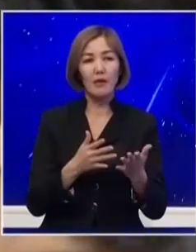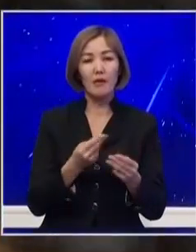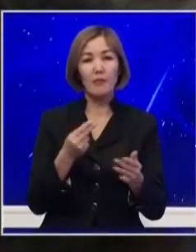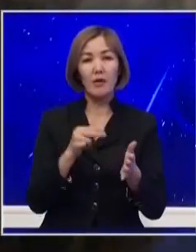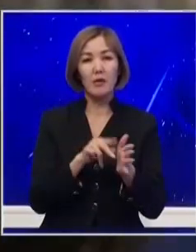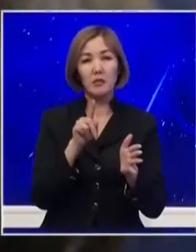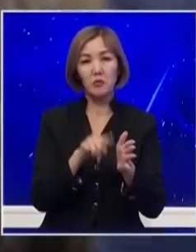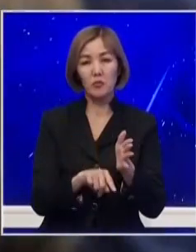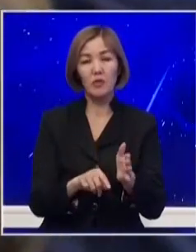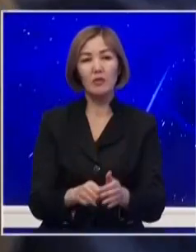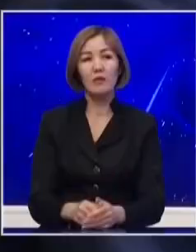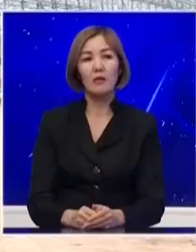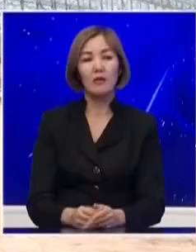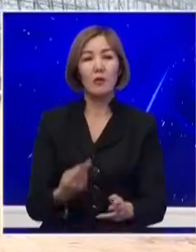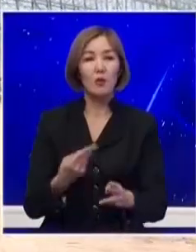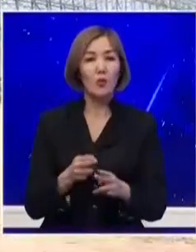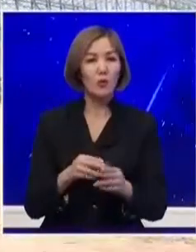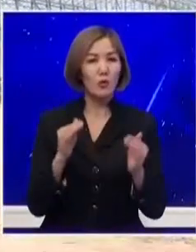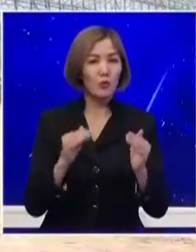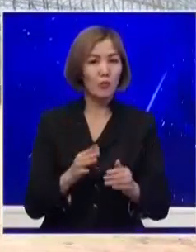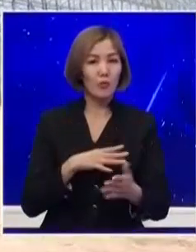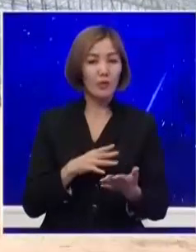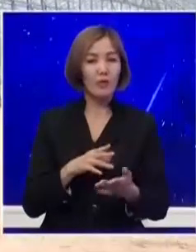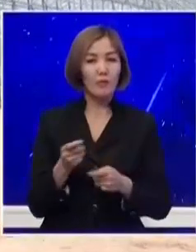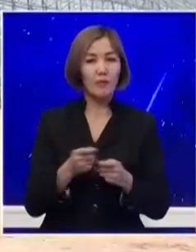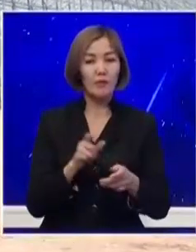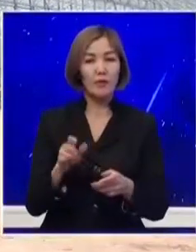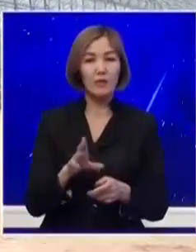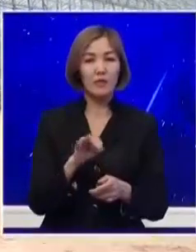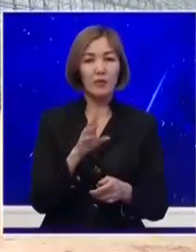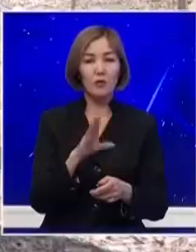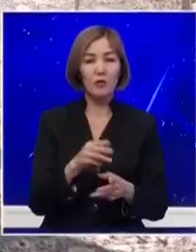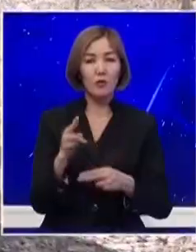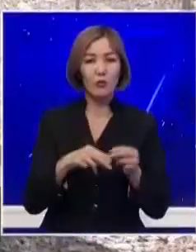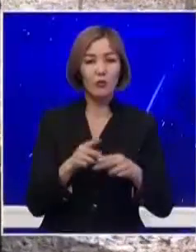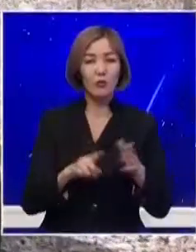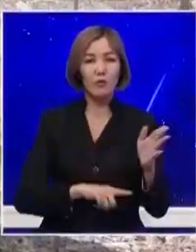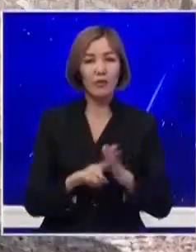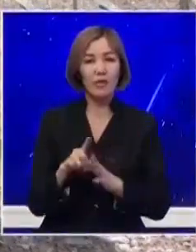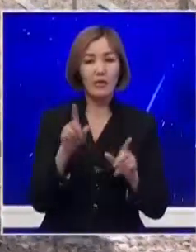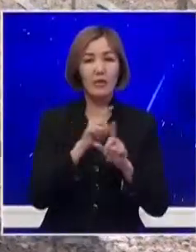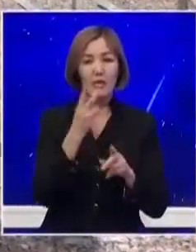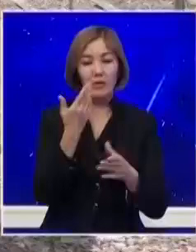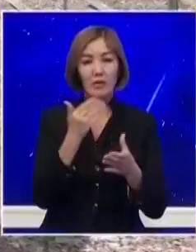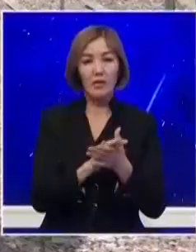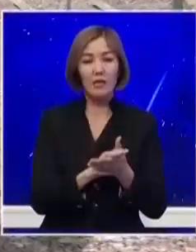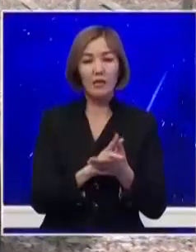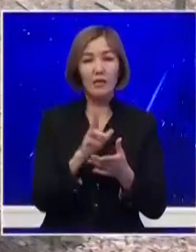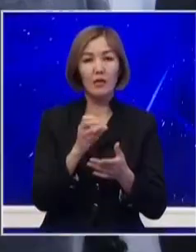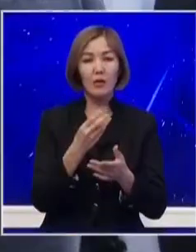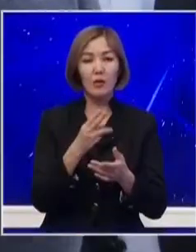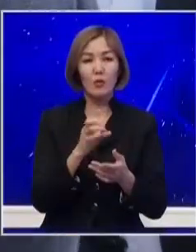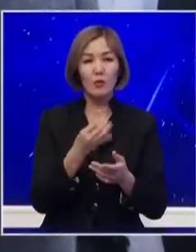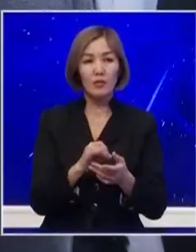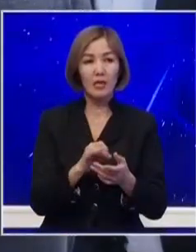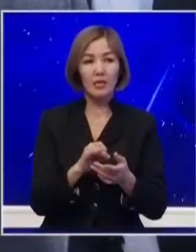Май арзан, иә, өте арзан. Мұнан соң Бейбіт Исабаев Сарыөзектегі құрылысы басталған бірнеше нысанды аралады. Бірі Көксай кен орнын